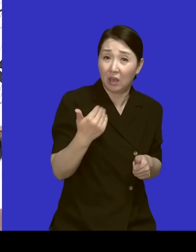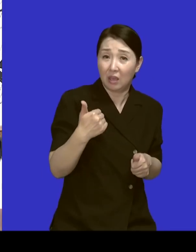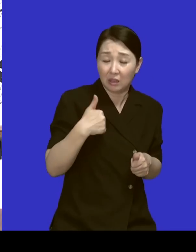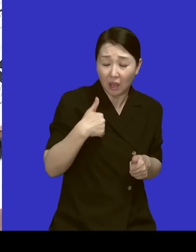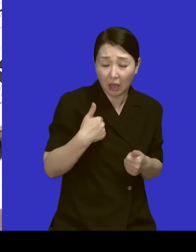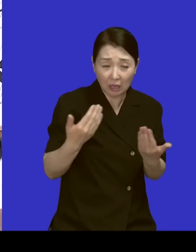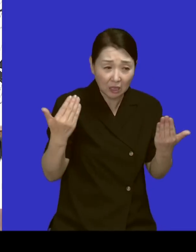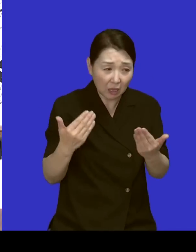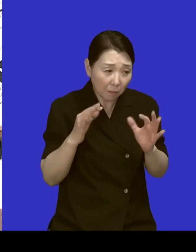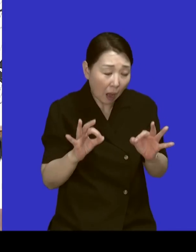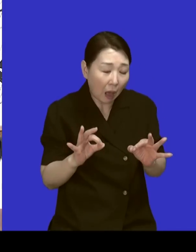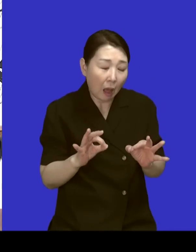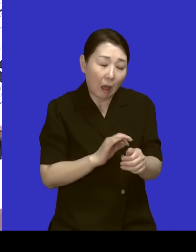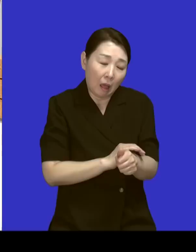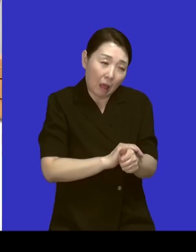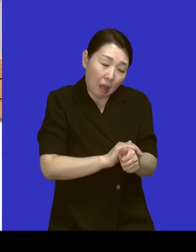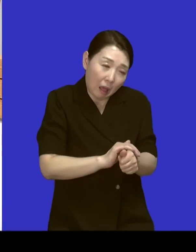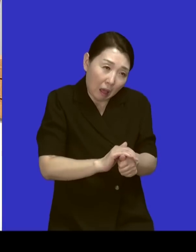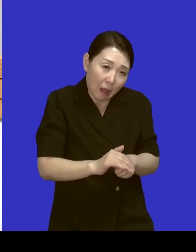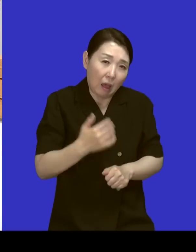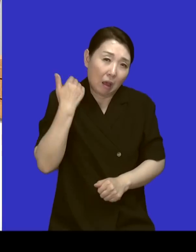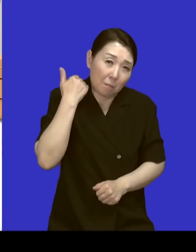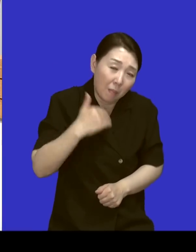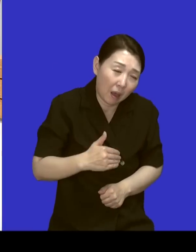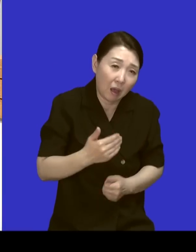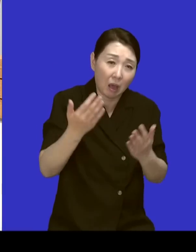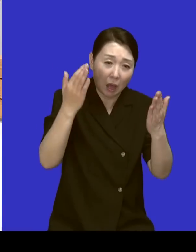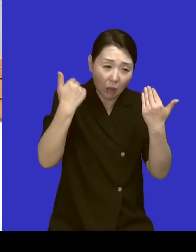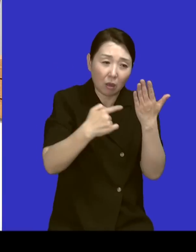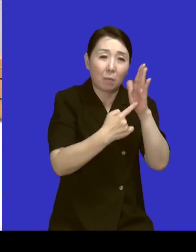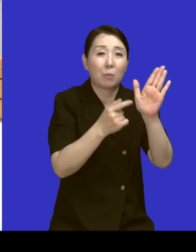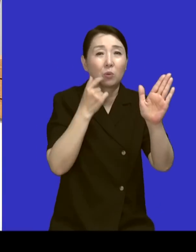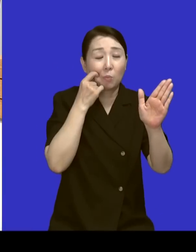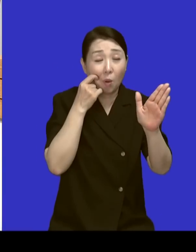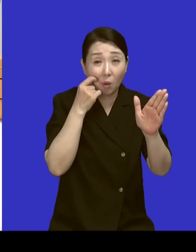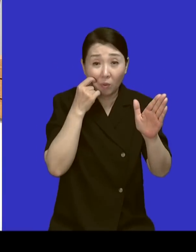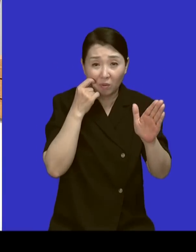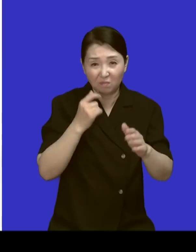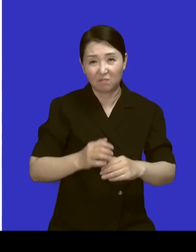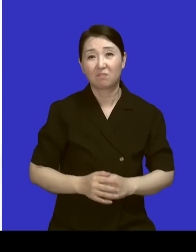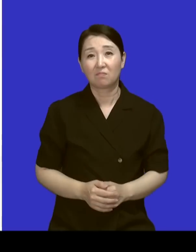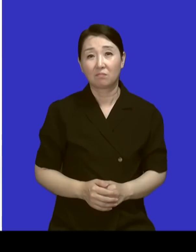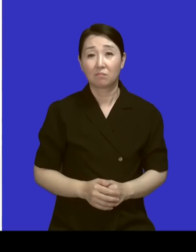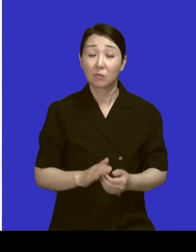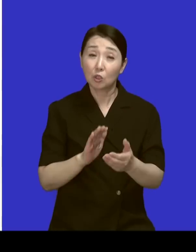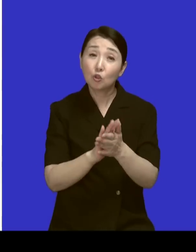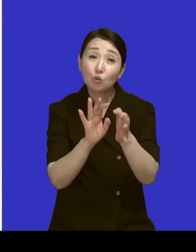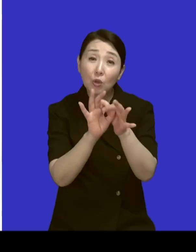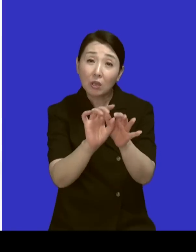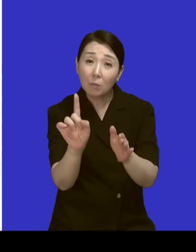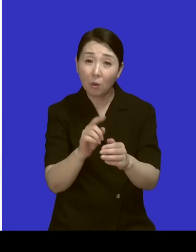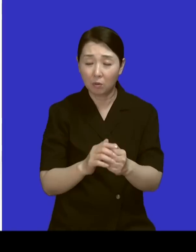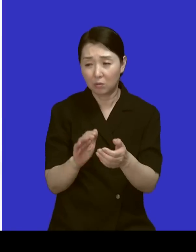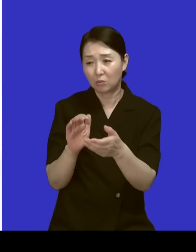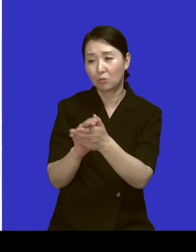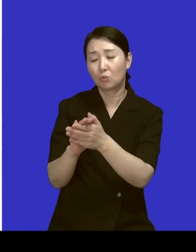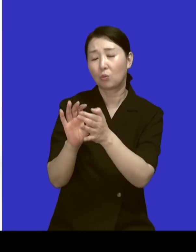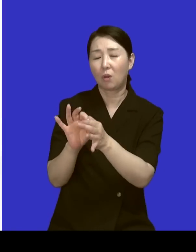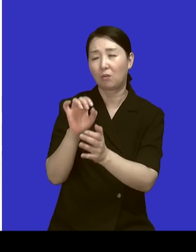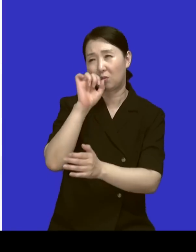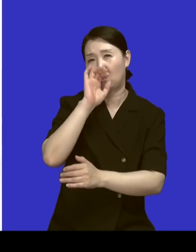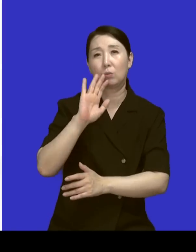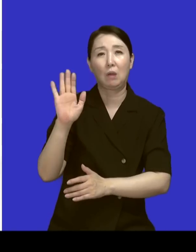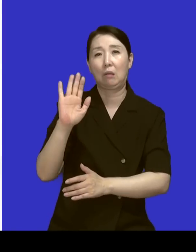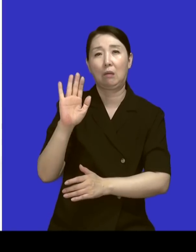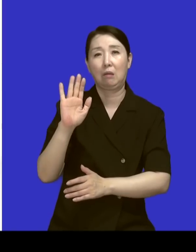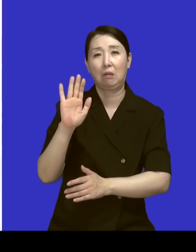자신감도 없어지고 뭐 학교에서 우리 흔히들에게는 뭐 발표도 못하고 친구들과의 관계는 어땠어요? 친구들하고 관계도 좋을 수가